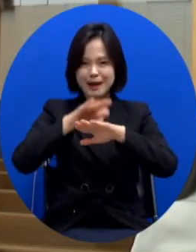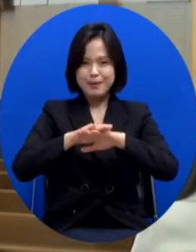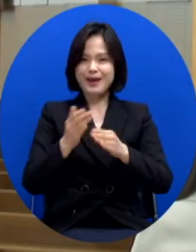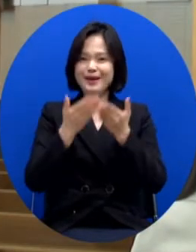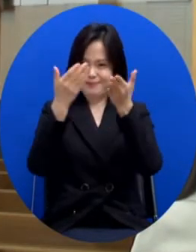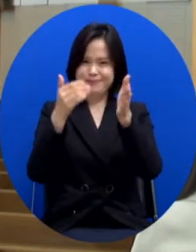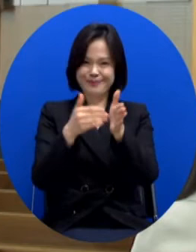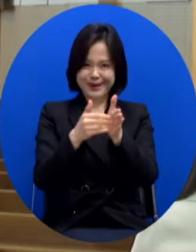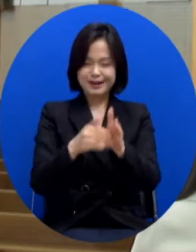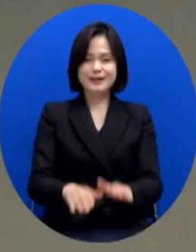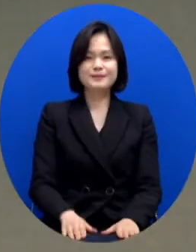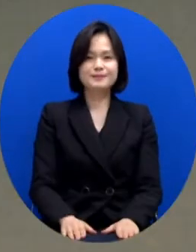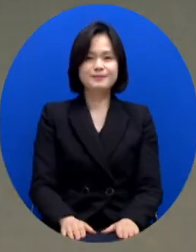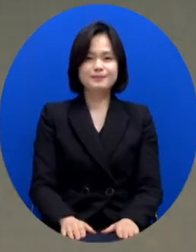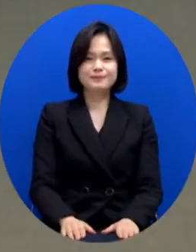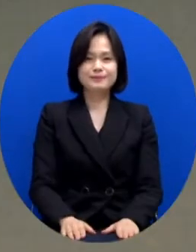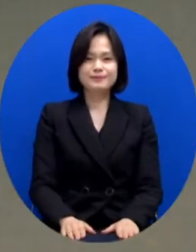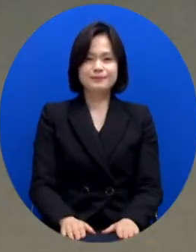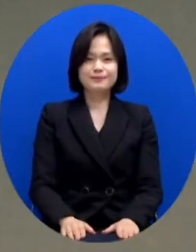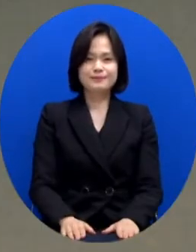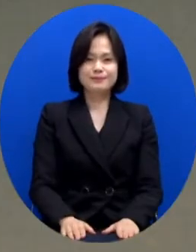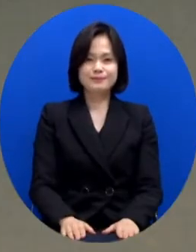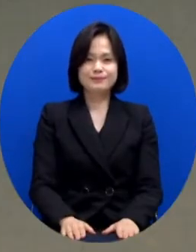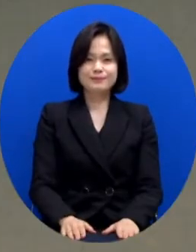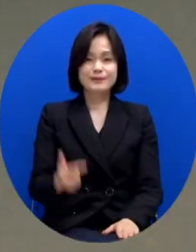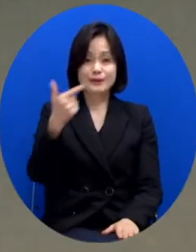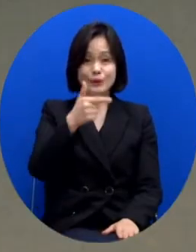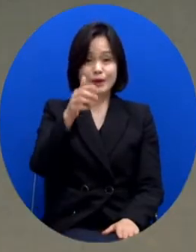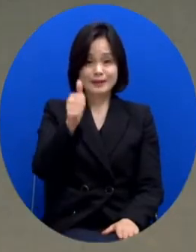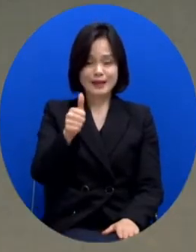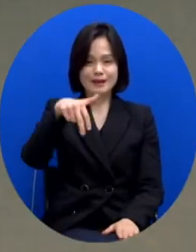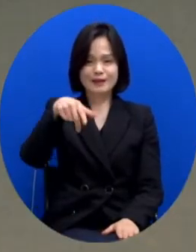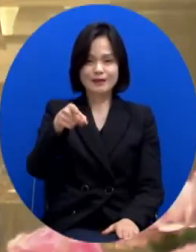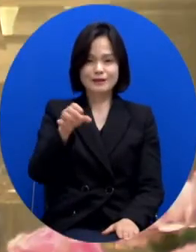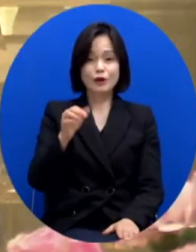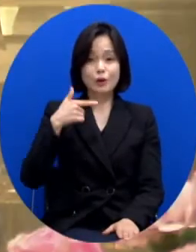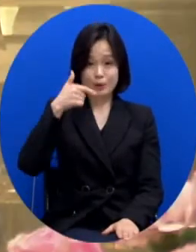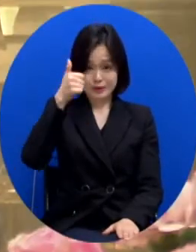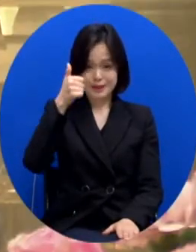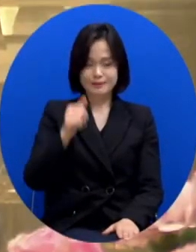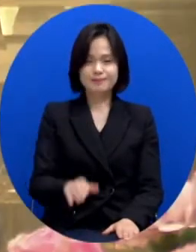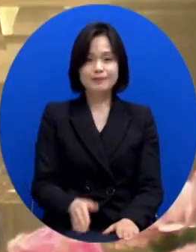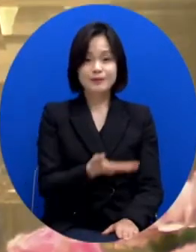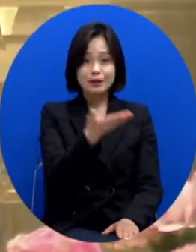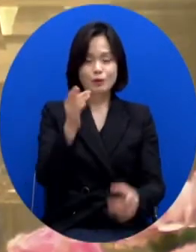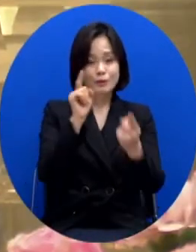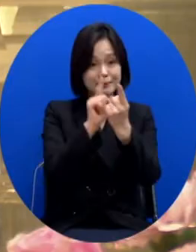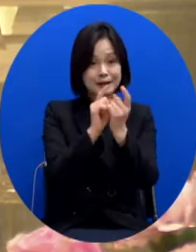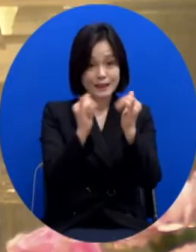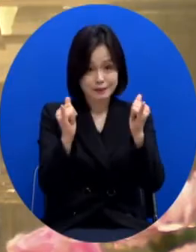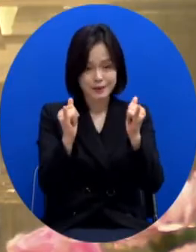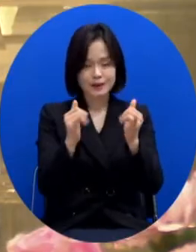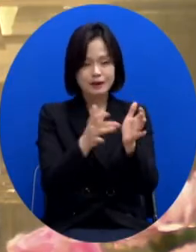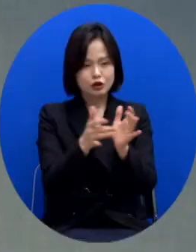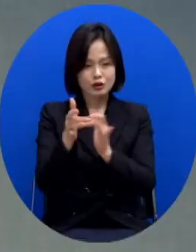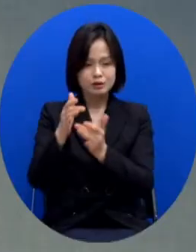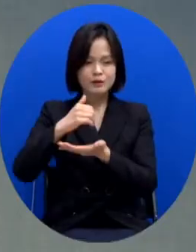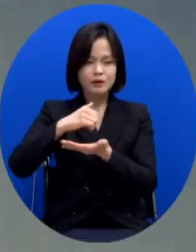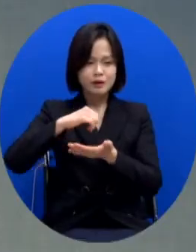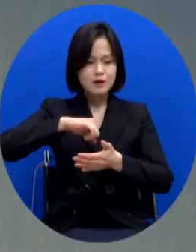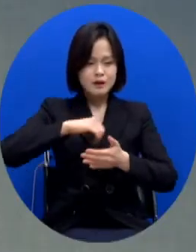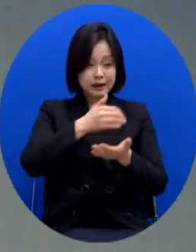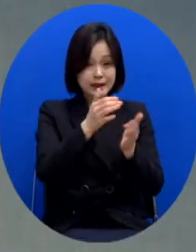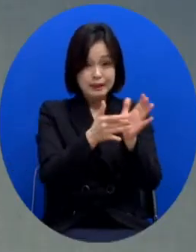앱에서 예장 통합경선 5회 전 정말 이 목사는 만나는 사람마다 예수님께 순종하도록 돕고 관 면할 수 있는